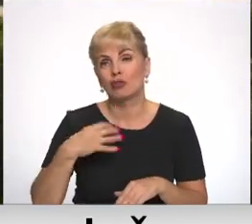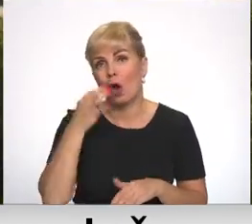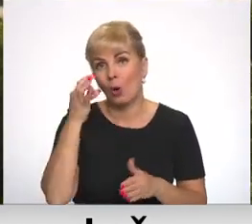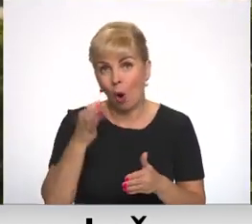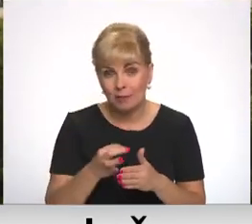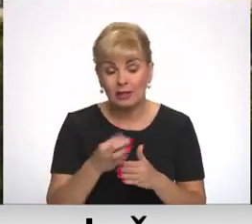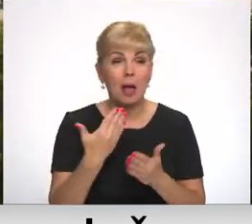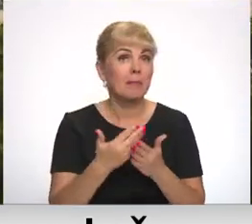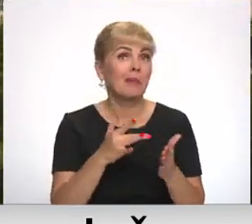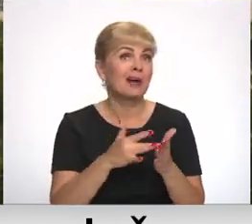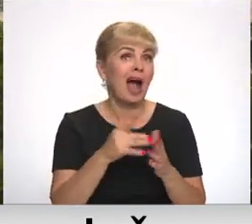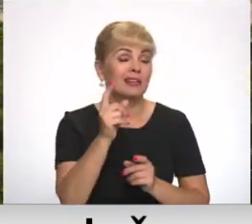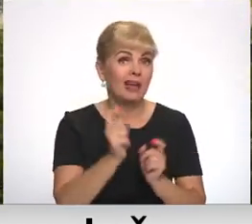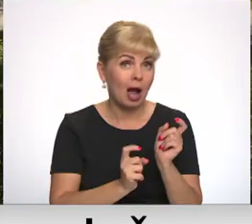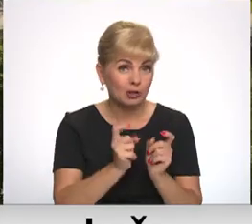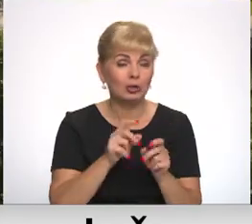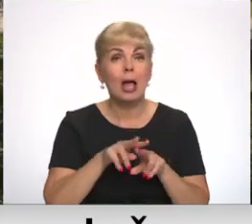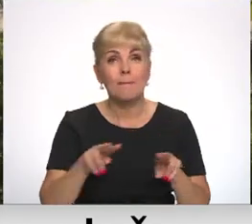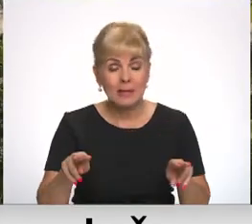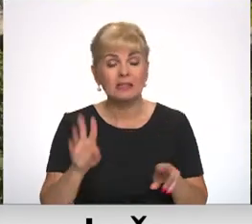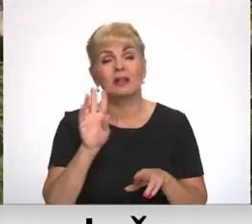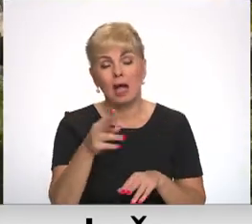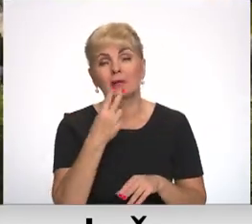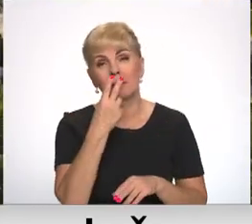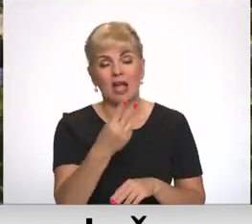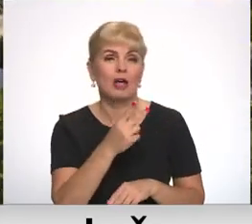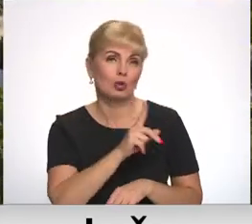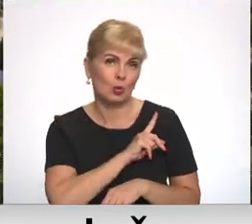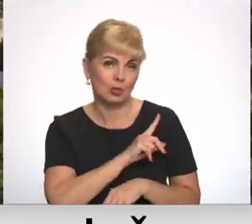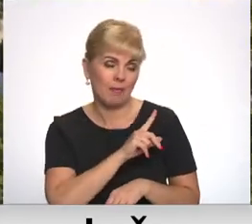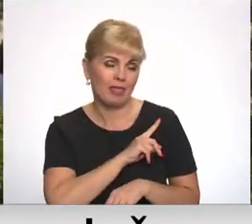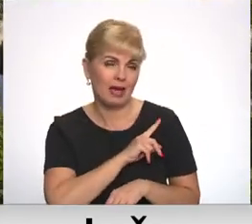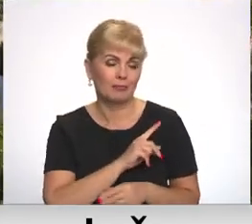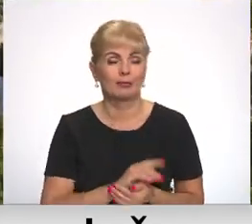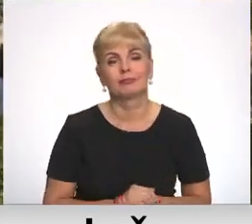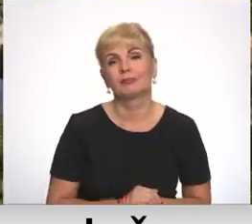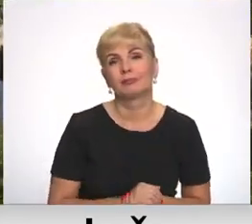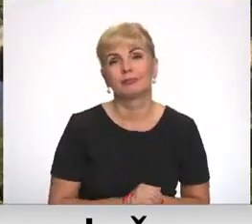kāds to apstrīdēs, tad ministrija pievērsīs pastiprinātu uzmanību. Elīna Lapiņa, Vidzemes televīzija.